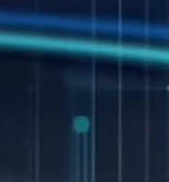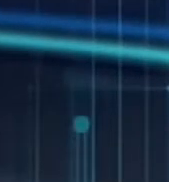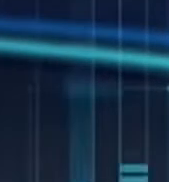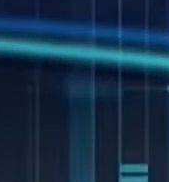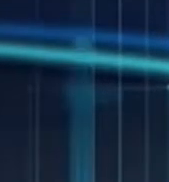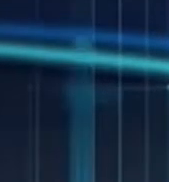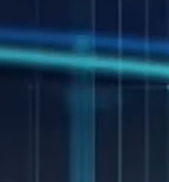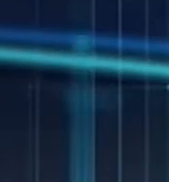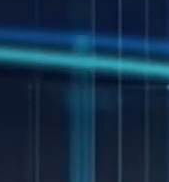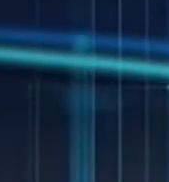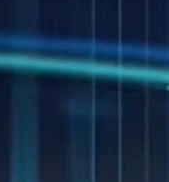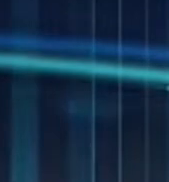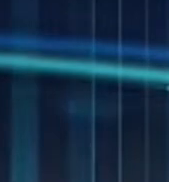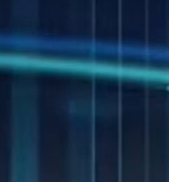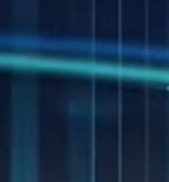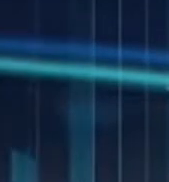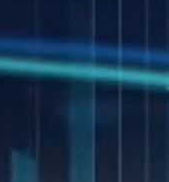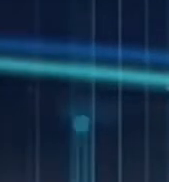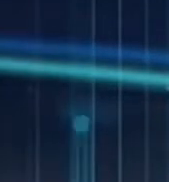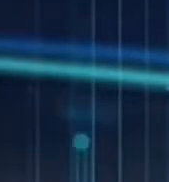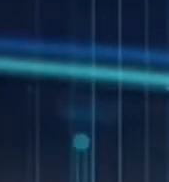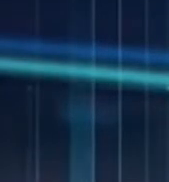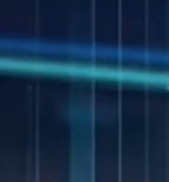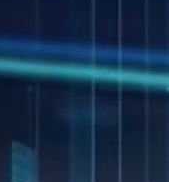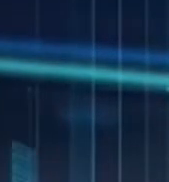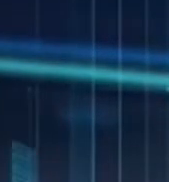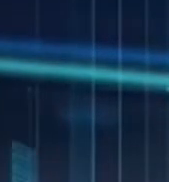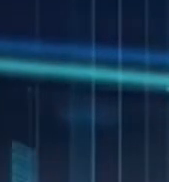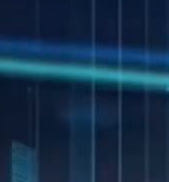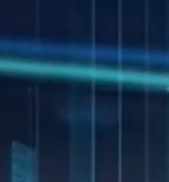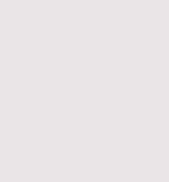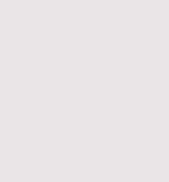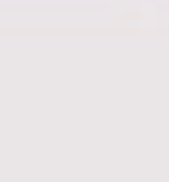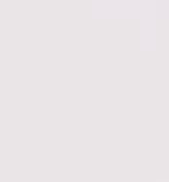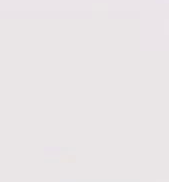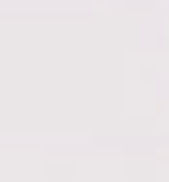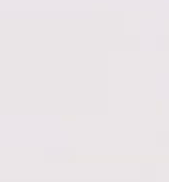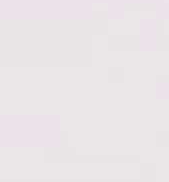suaranya, dan canggih teknologinya.